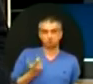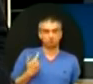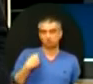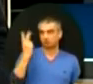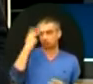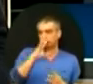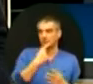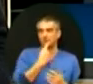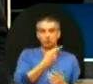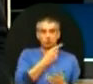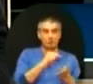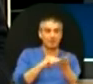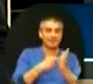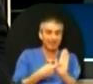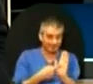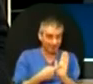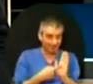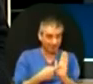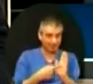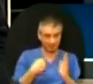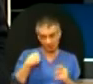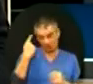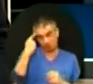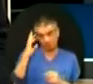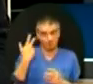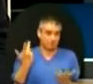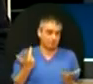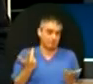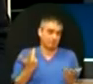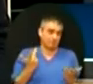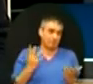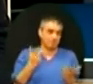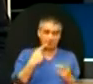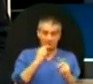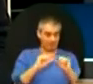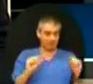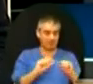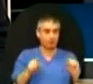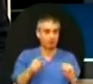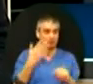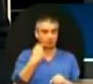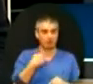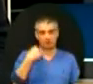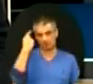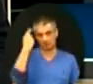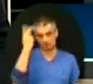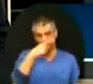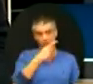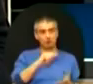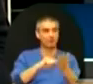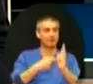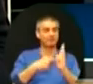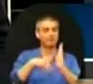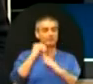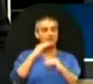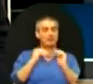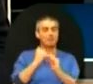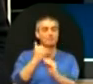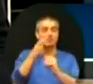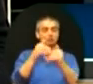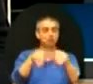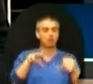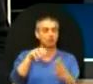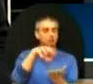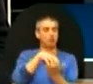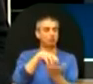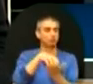הוא אמר. הוא התכוון שאני מניח, לפי התרגום שהיה כאן, אז אני מבין שהוא התכוון בבנייה מחוץ לגבולות של